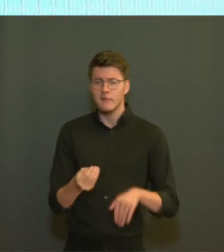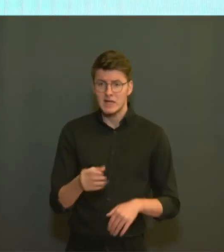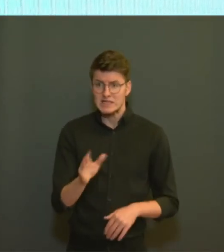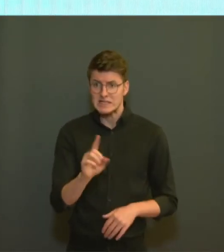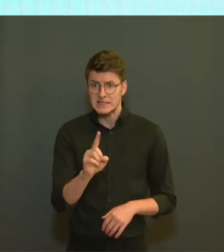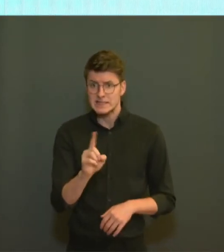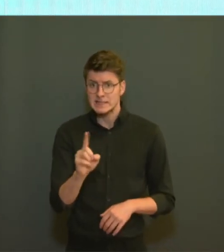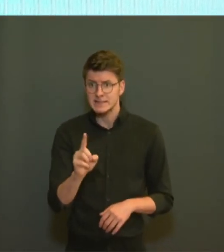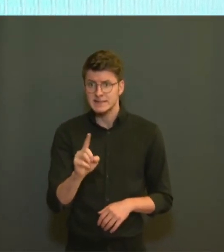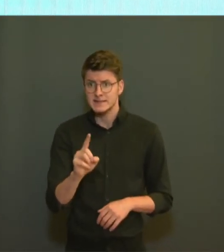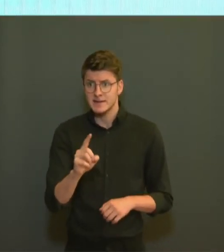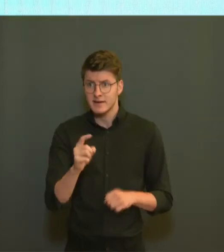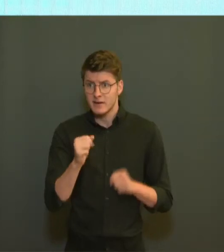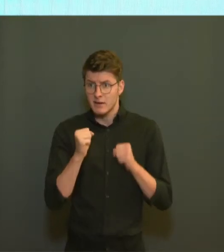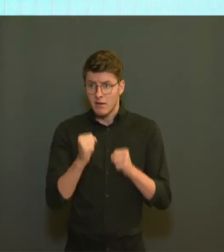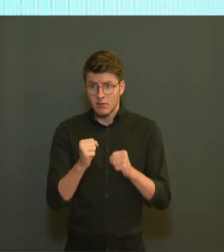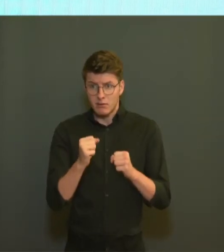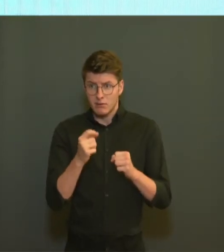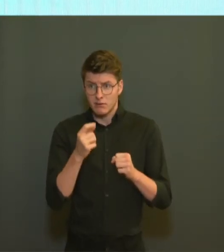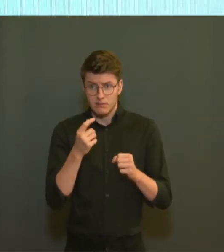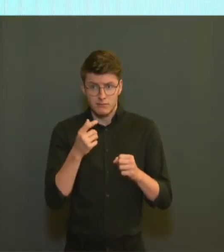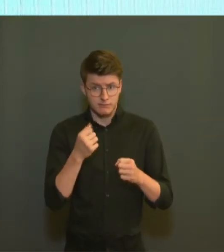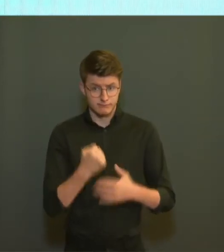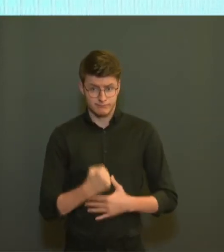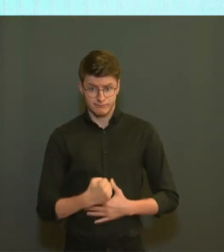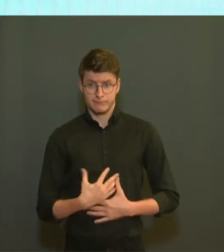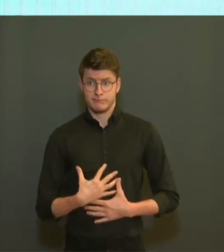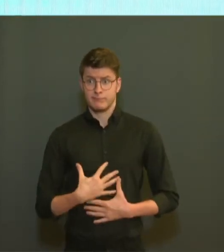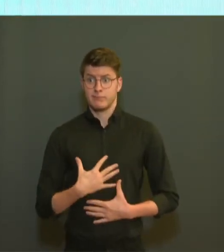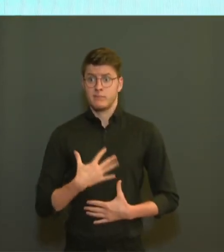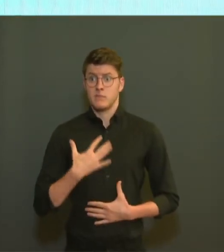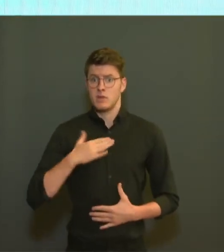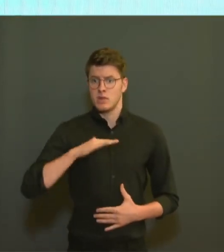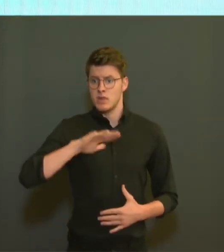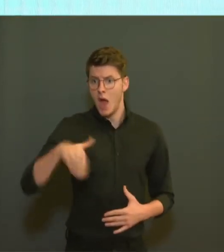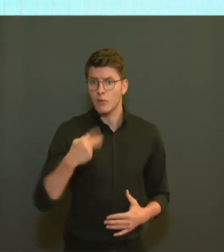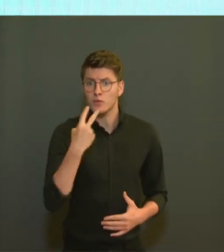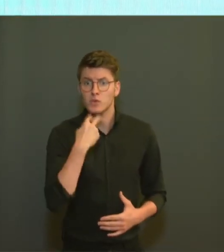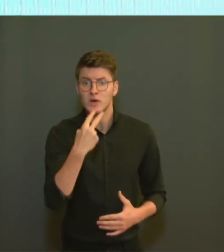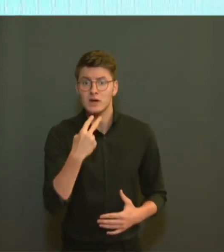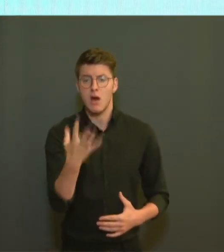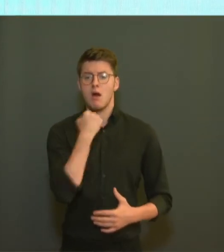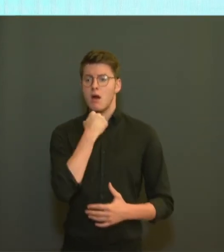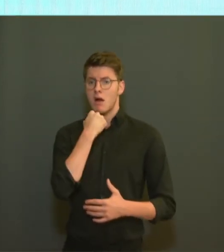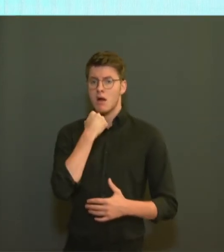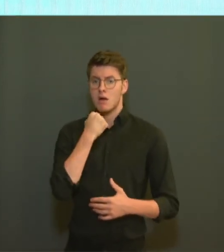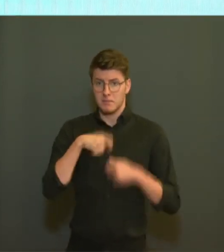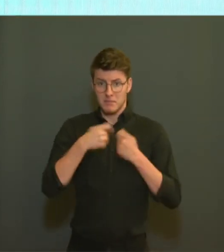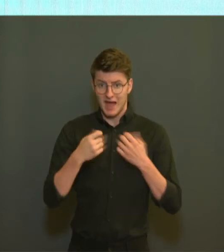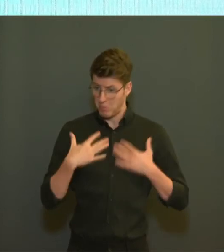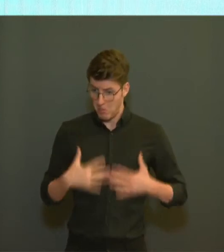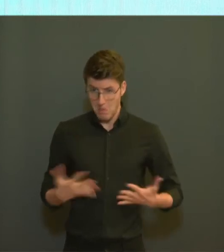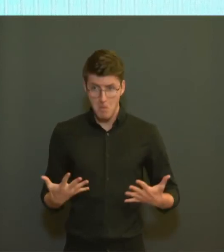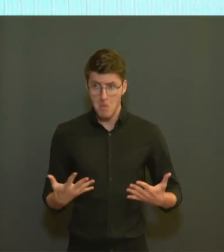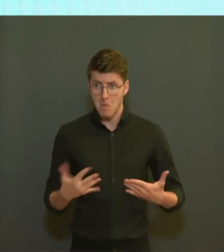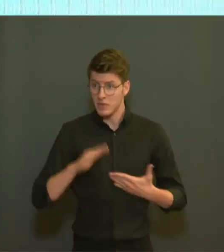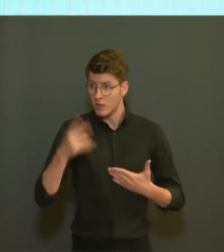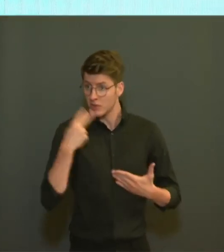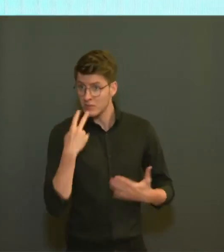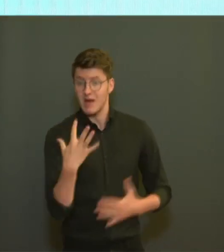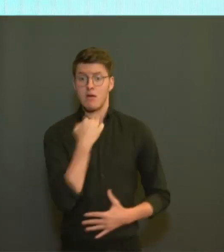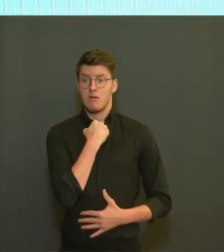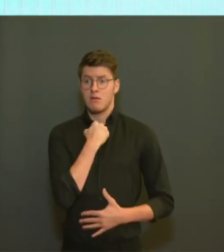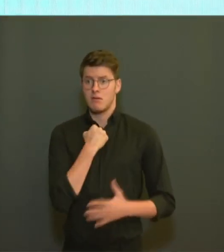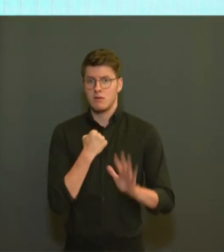Het virus kan immers nog altijd uitbreken in de 14 dagen na de terugkeer uit zo'n rode zone. Dus ook wanneer